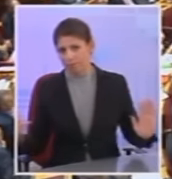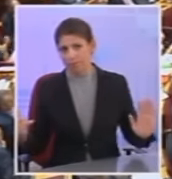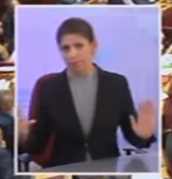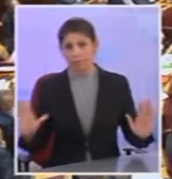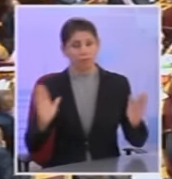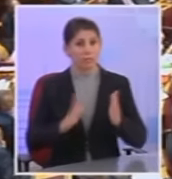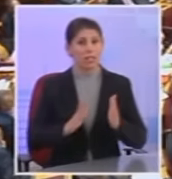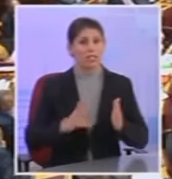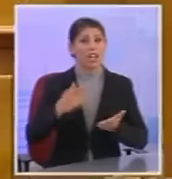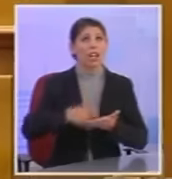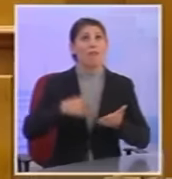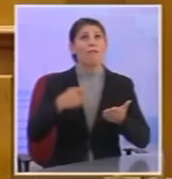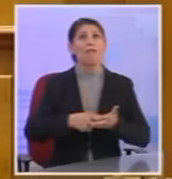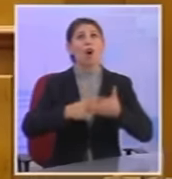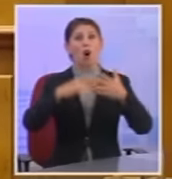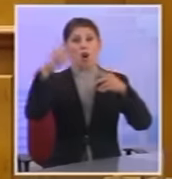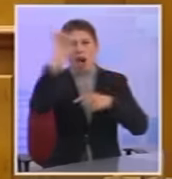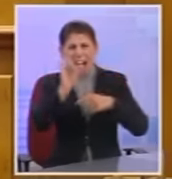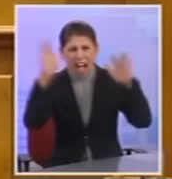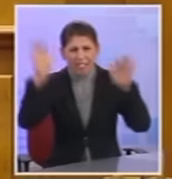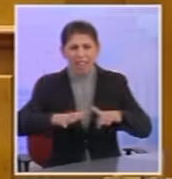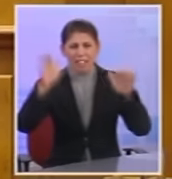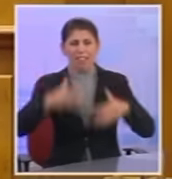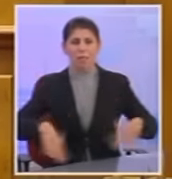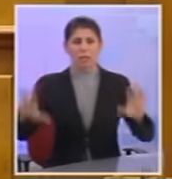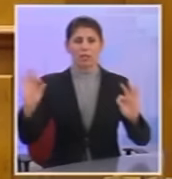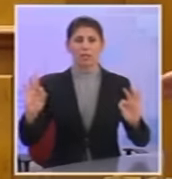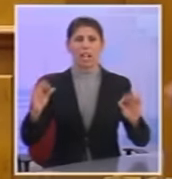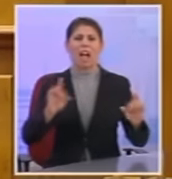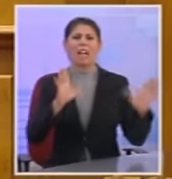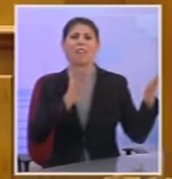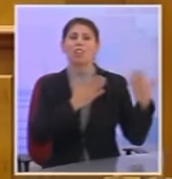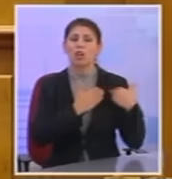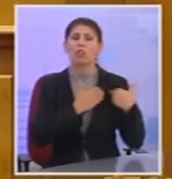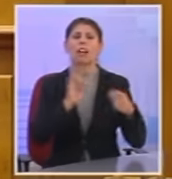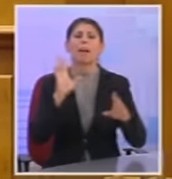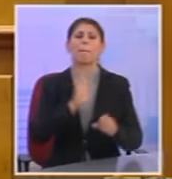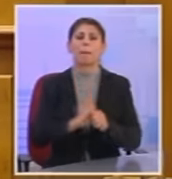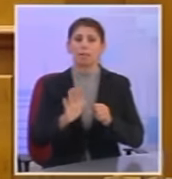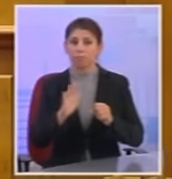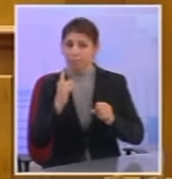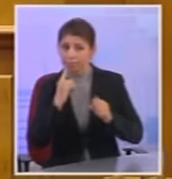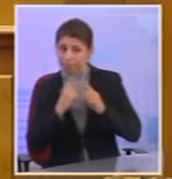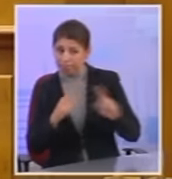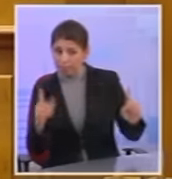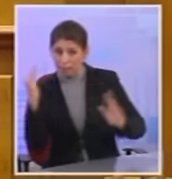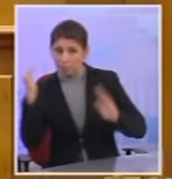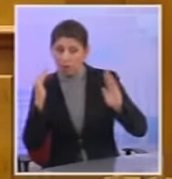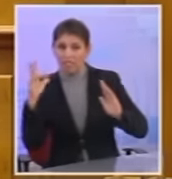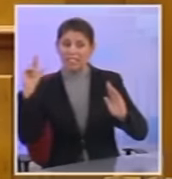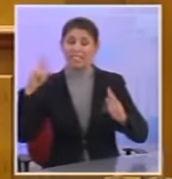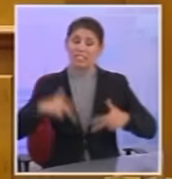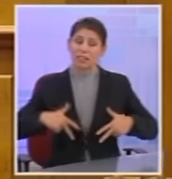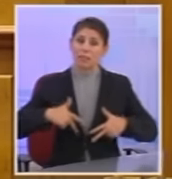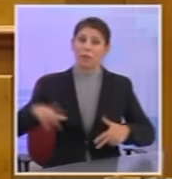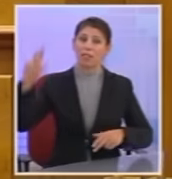στη φοροκαταιγίδα που ξεκίνησε, μπροστά στην ανευθυνότητα και την ανεπάρκεια και τα περίεργα και τα ύποπτα της κυβέρνησης,